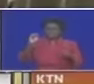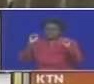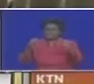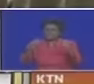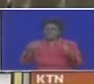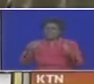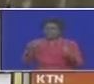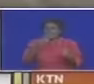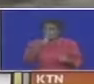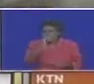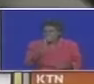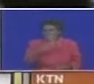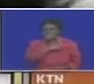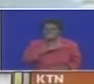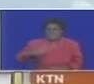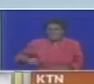mfalme wa jamii hii.